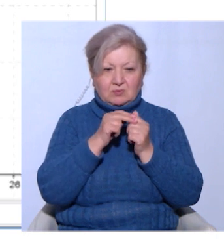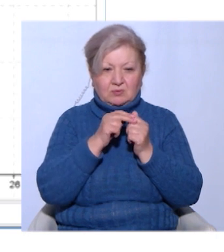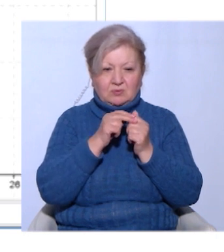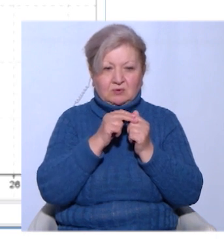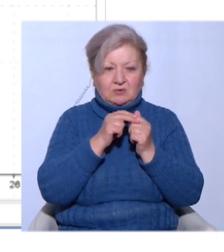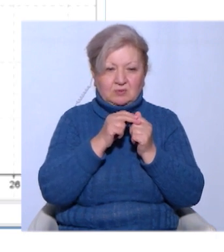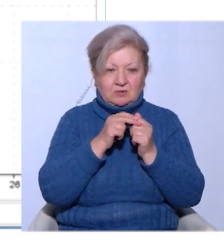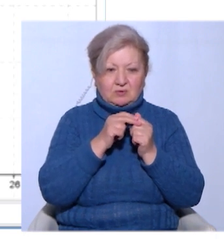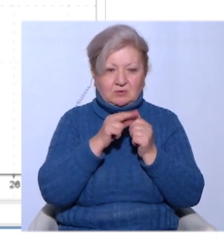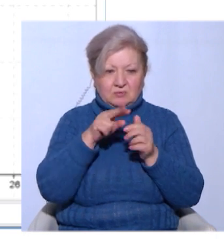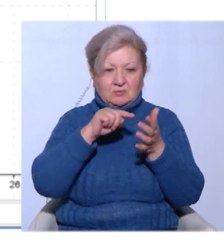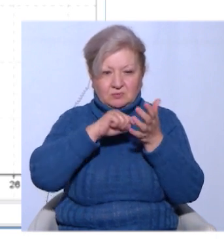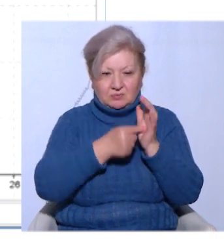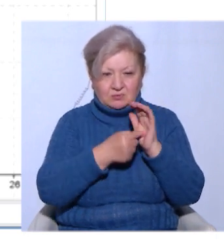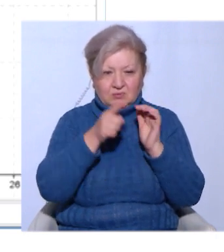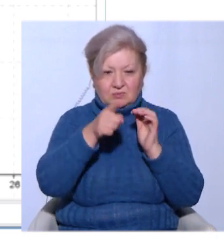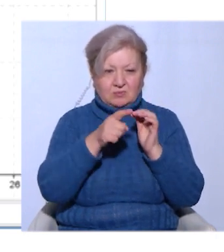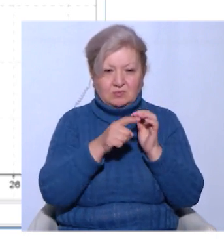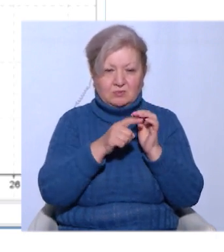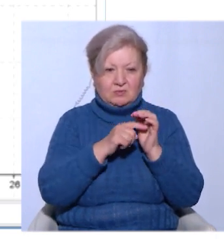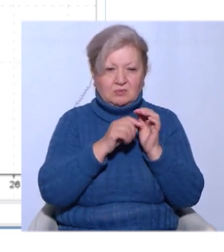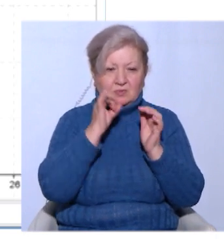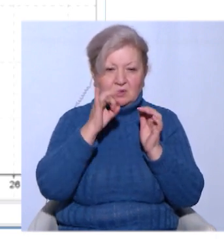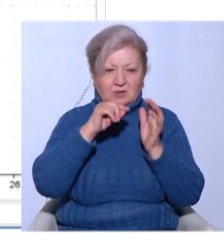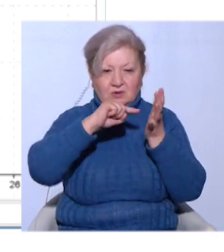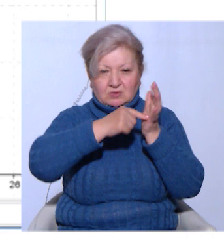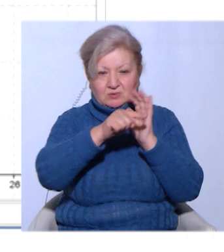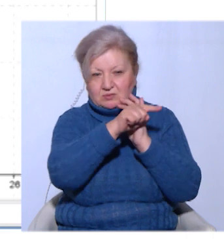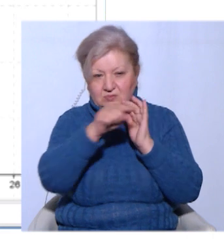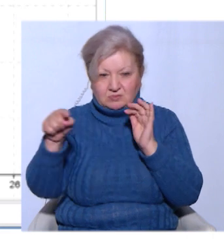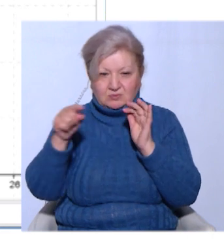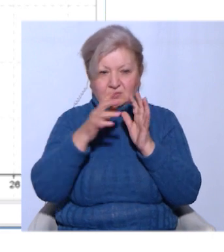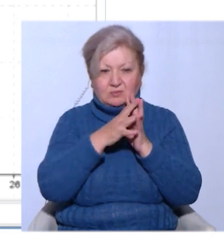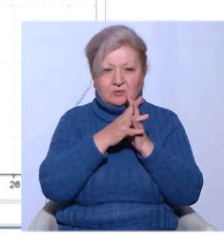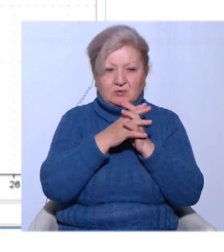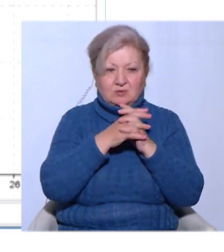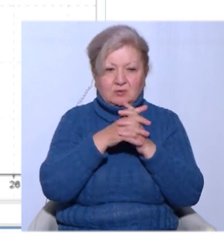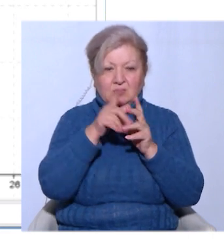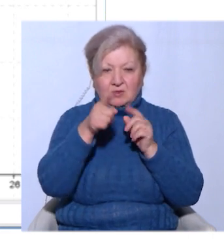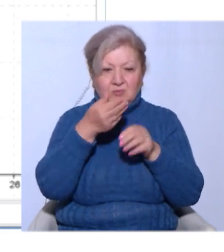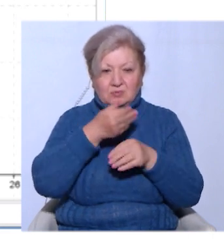მოუნიშნოთ X ღერძი, ასევე წერტილი Y ღერძი.